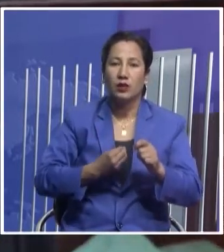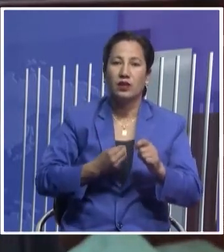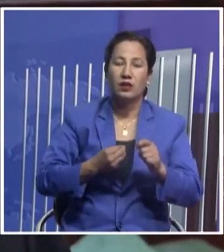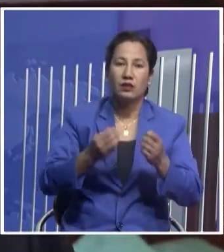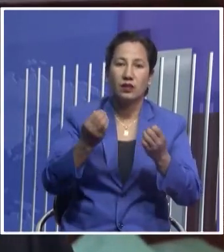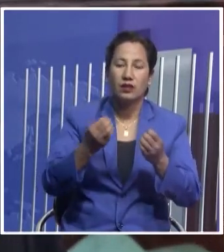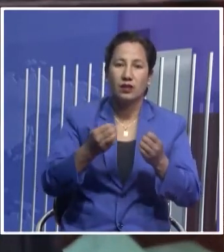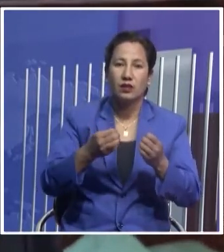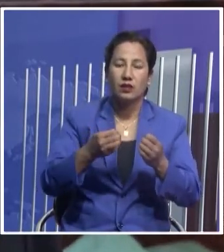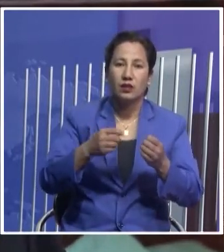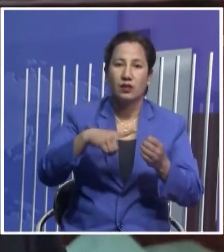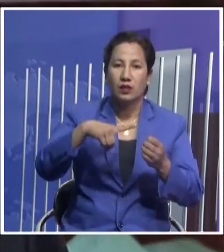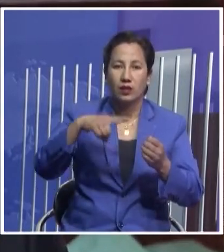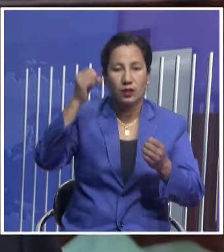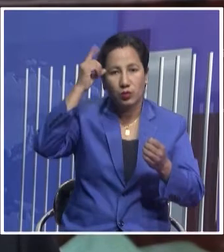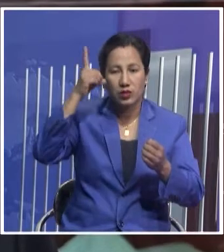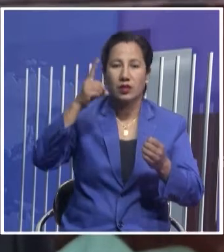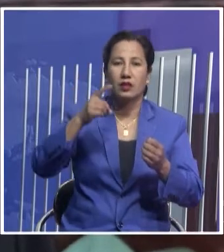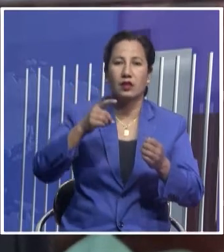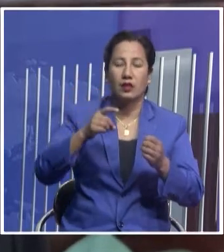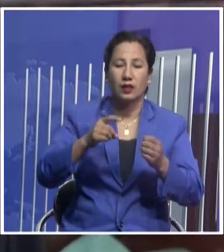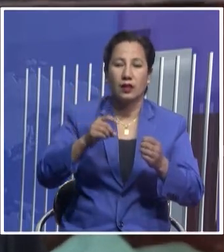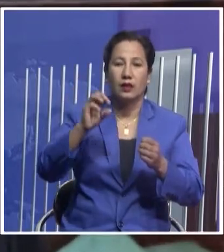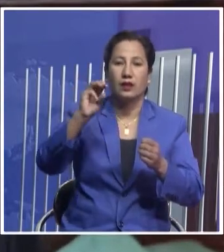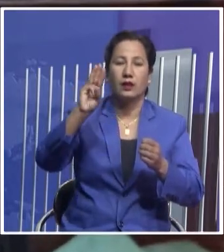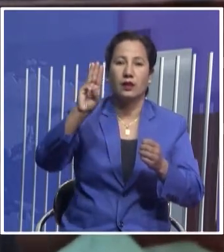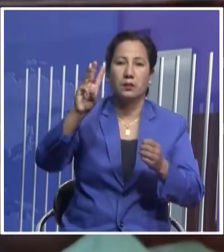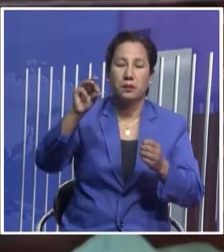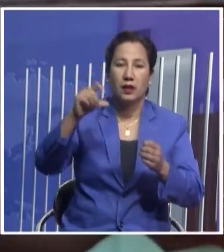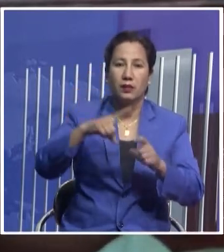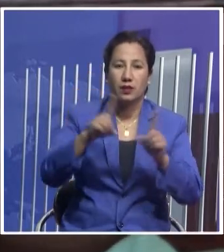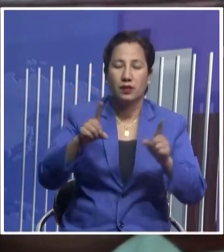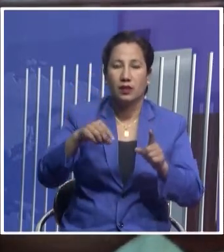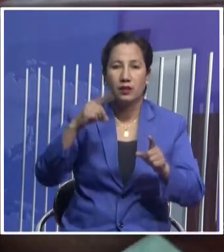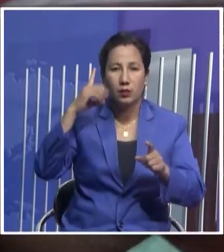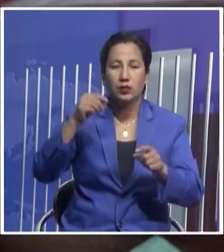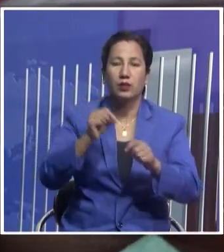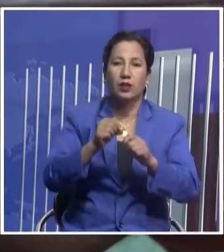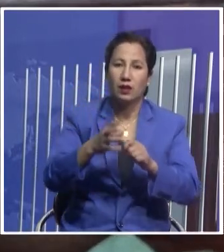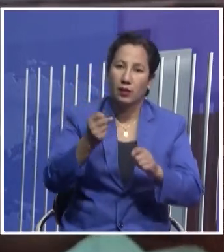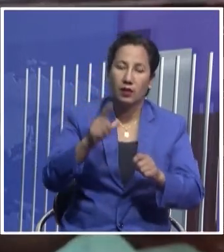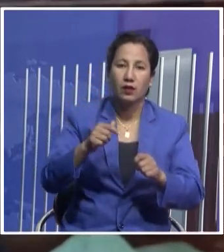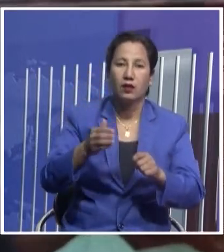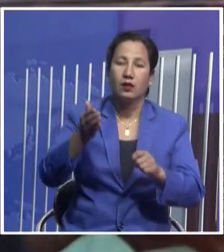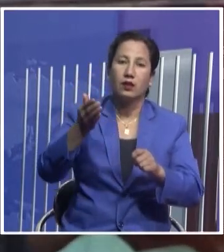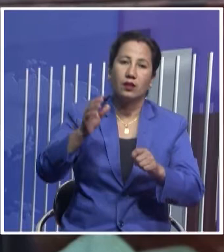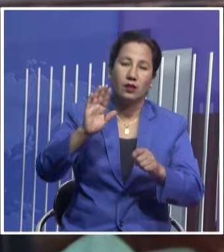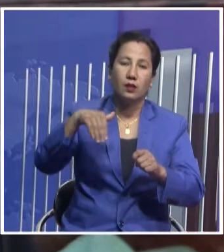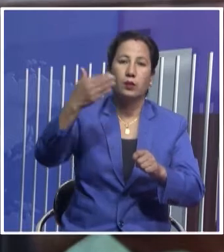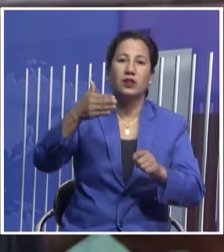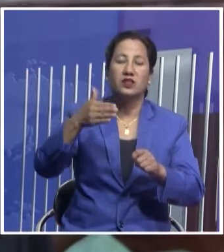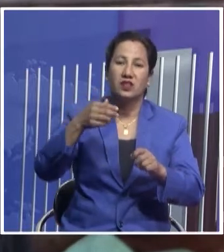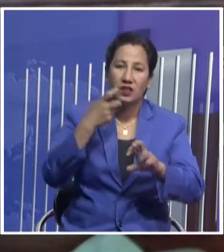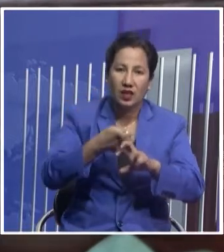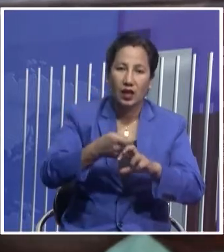निर्माणकर्ताहरूले नबुझेर मापदण्डलाई मिचेर बनाइएको पाइएको छ, त्यो आफ्नै लागि नै त्यो चाहिँ पछि नोक्सान हुन सक्नेहरू